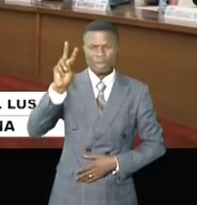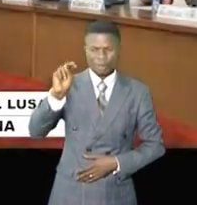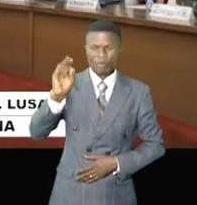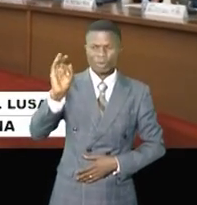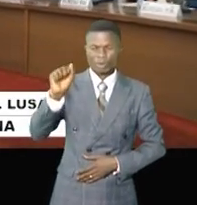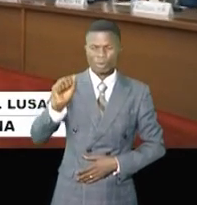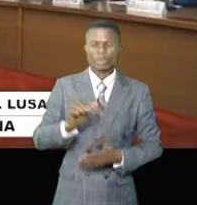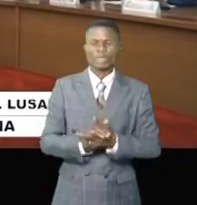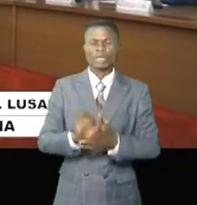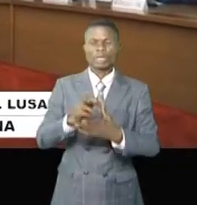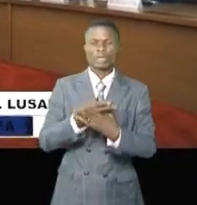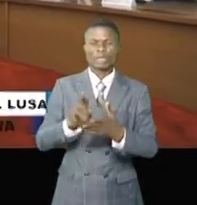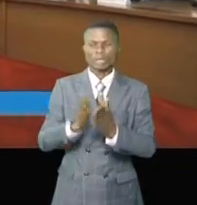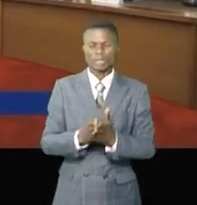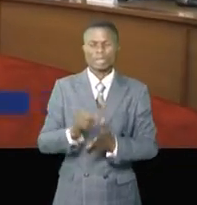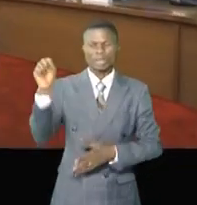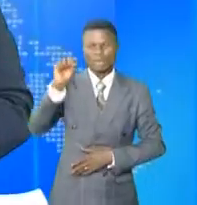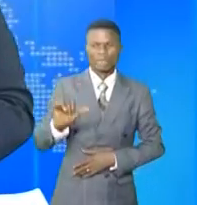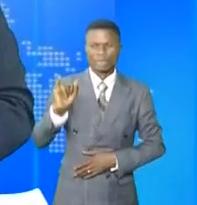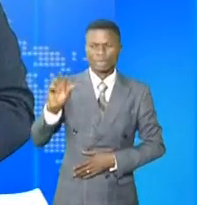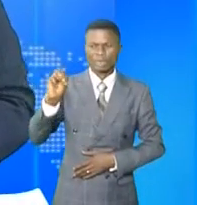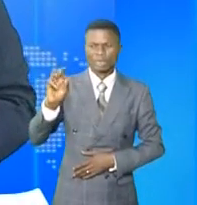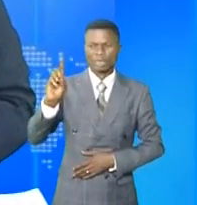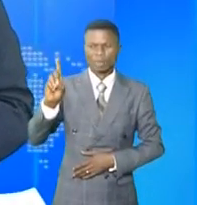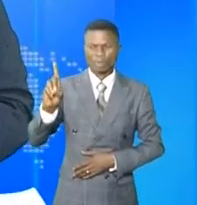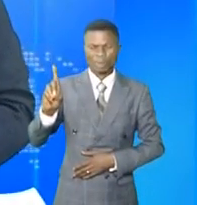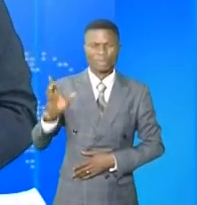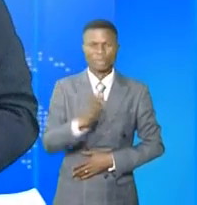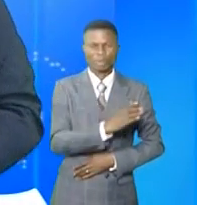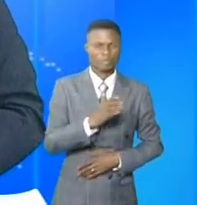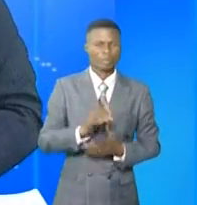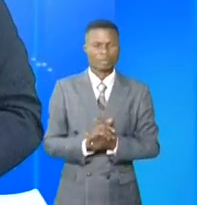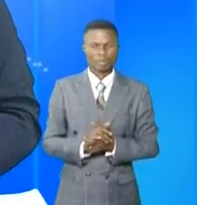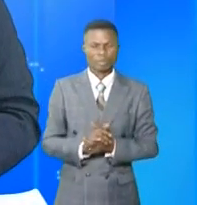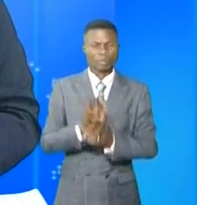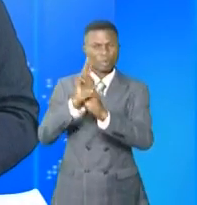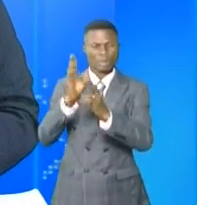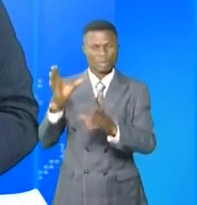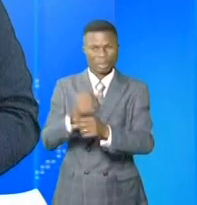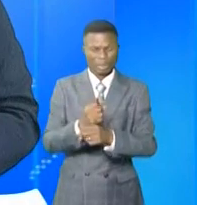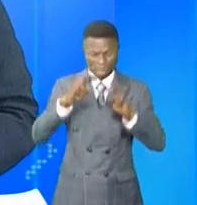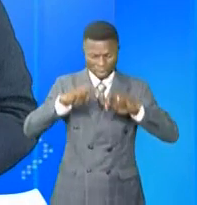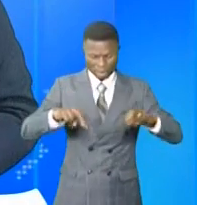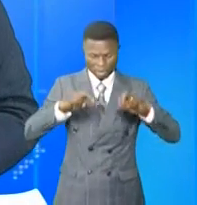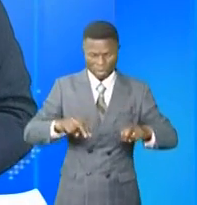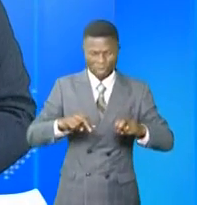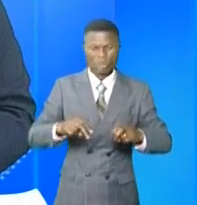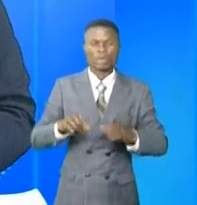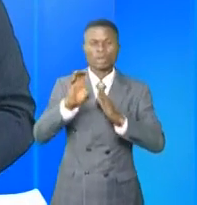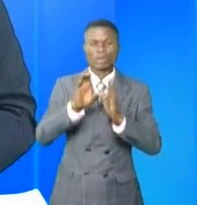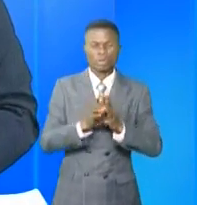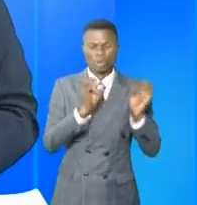la FENAFACO et le SINAMED. Et puis cette séance de restitution de l'analyse restitutionnelle